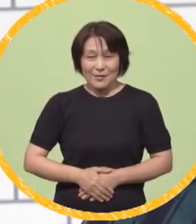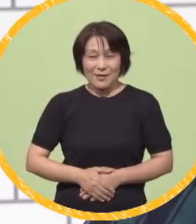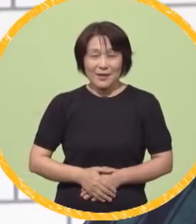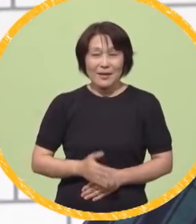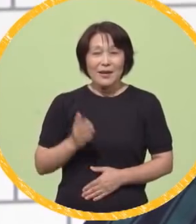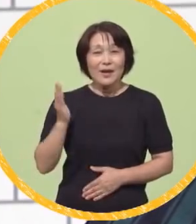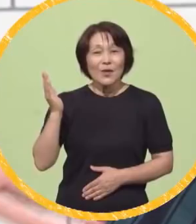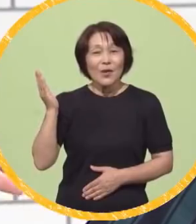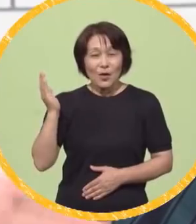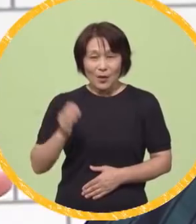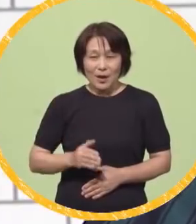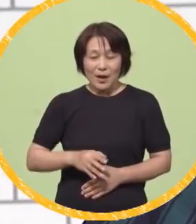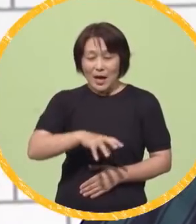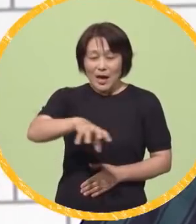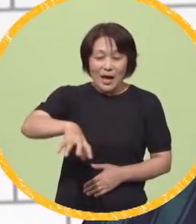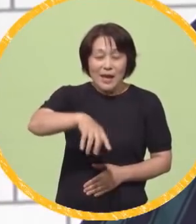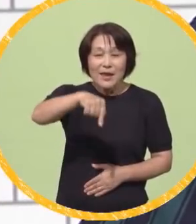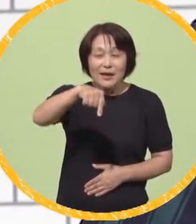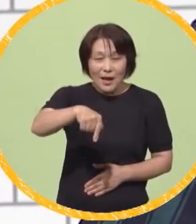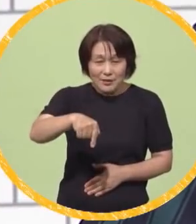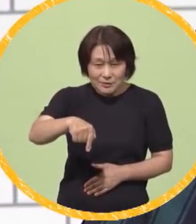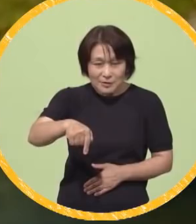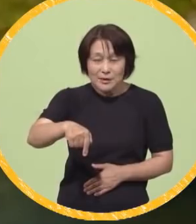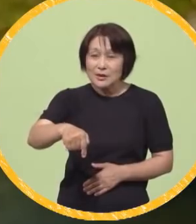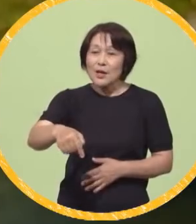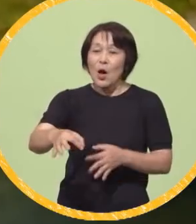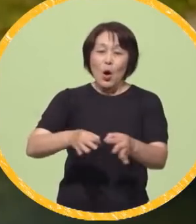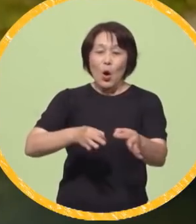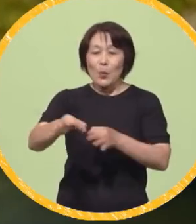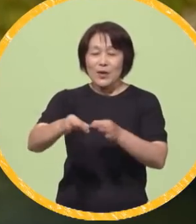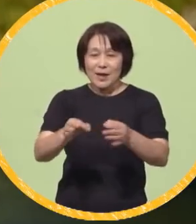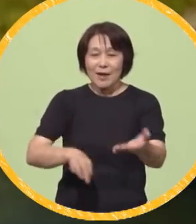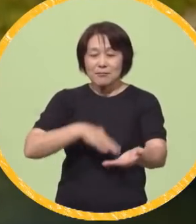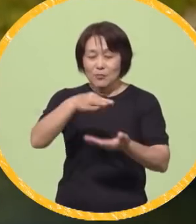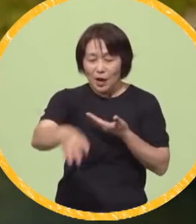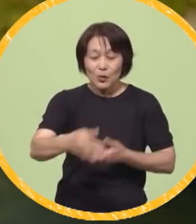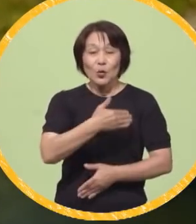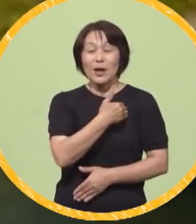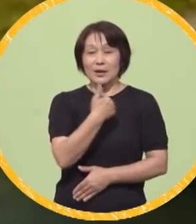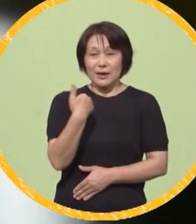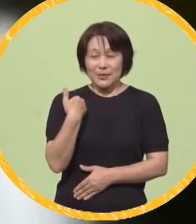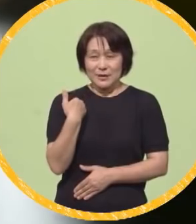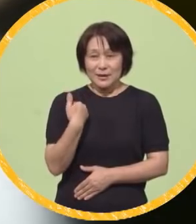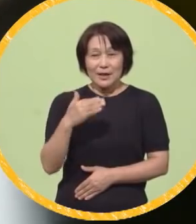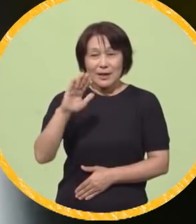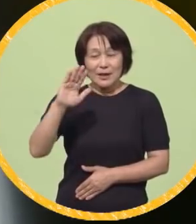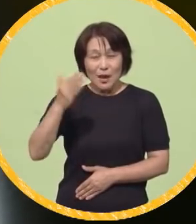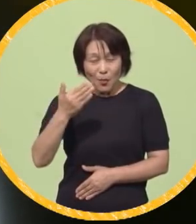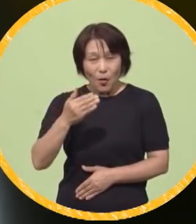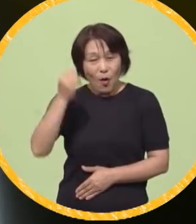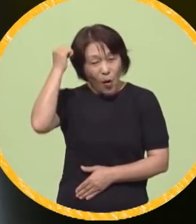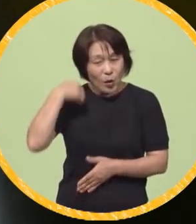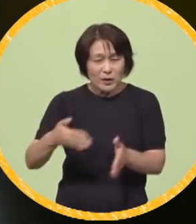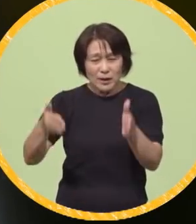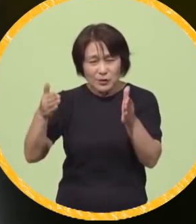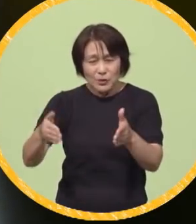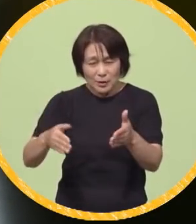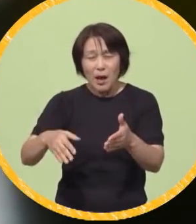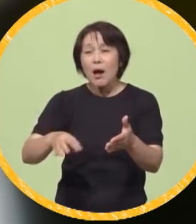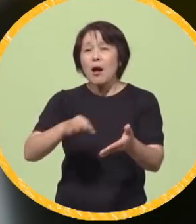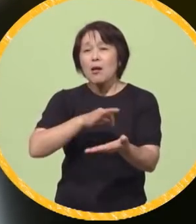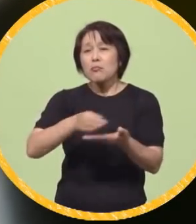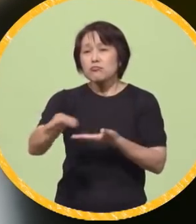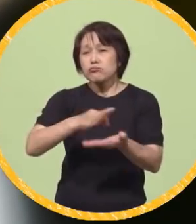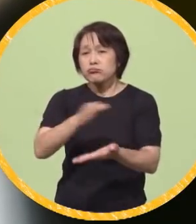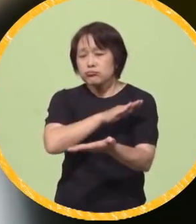はあの、うん、園内の中にある売店で購入することができるんですけど、うん、そうなんですね、うん、結構人気で午前中で売り切れてしまうみたいなん